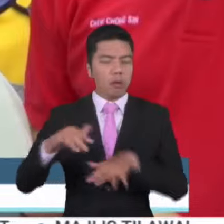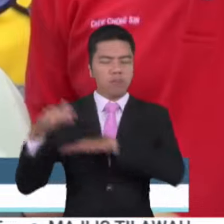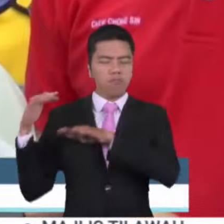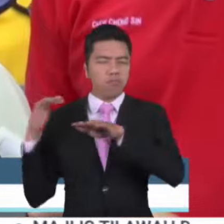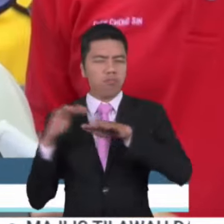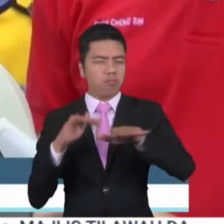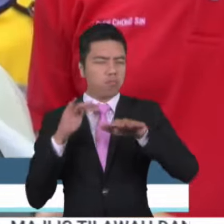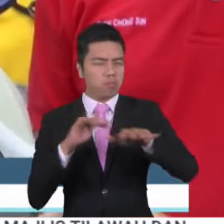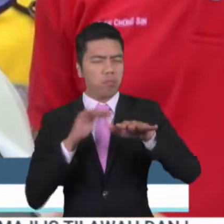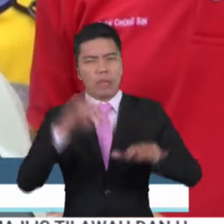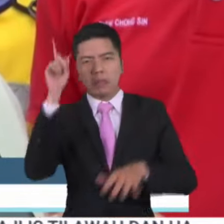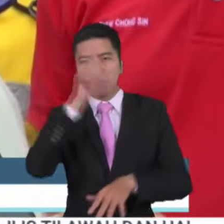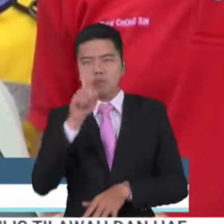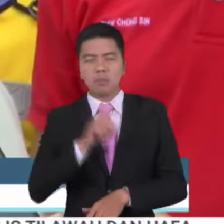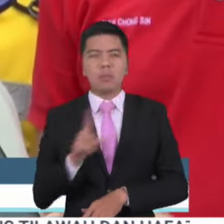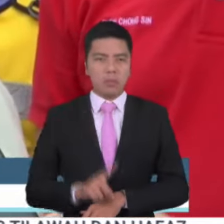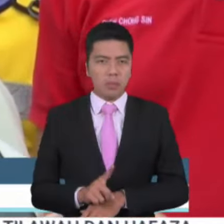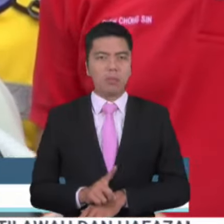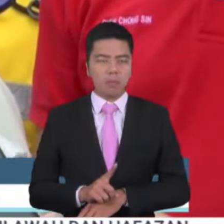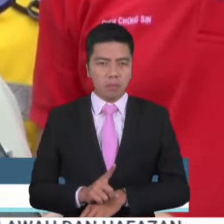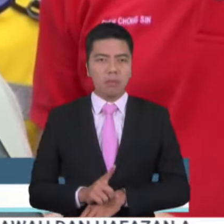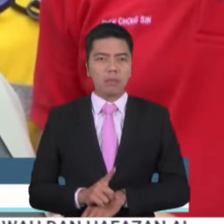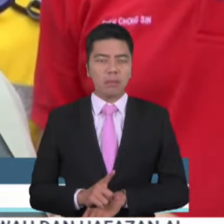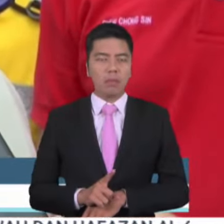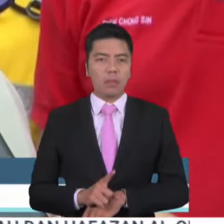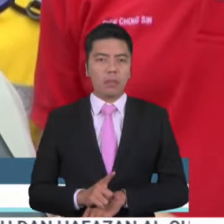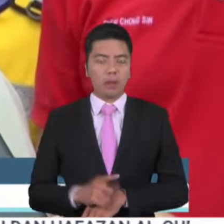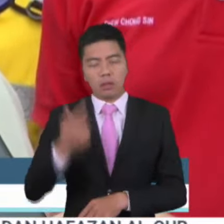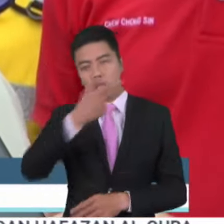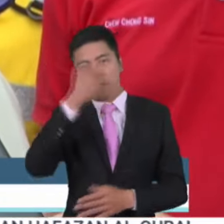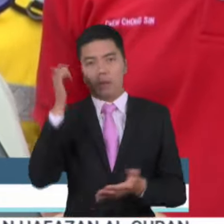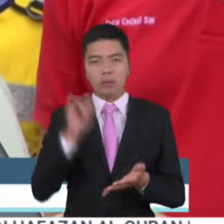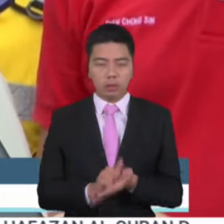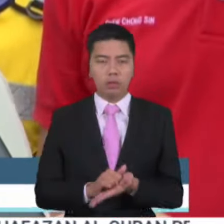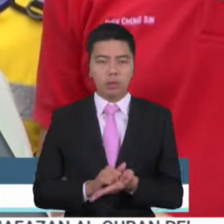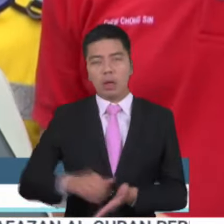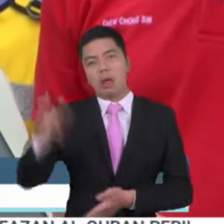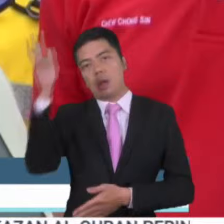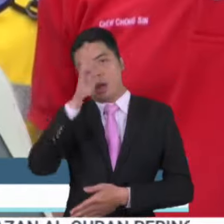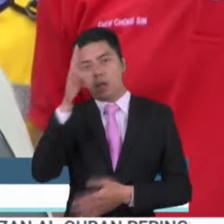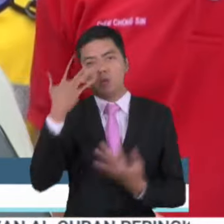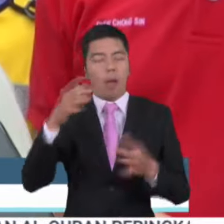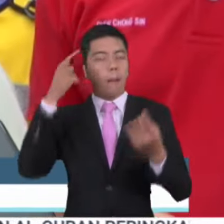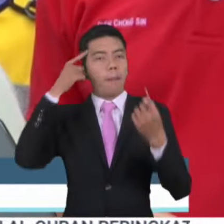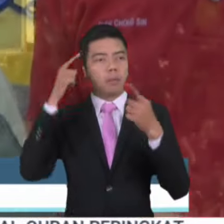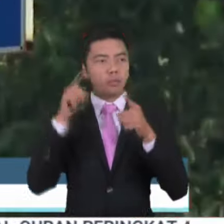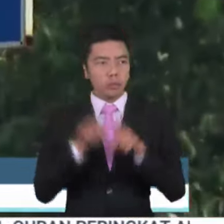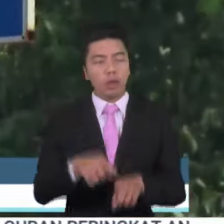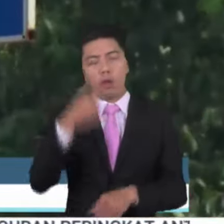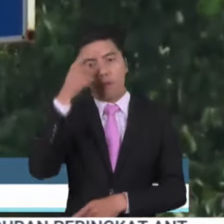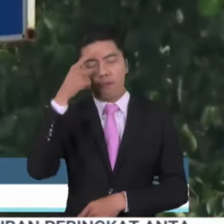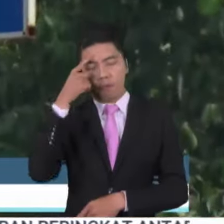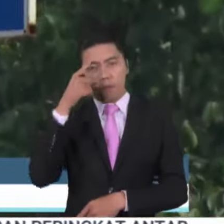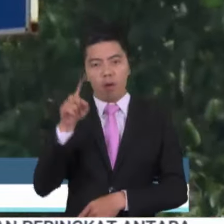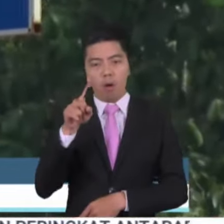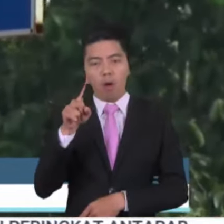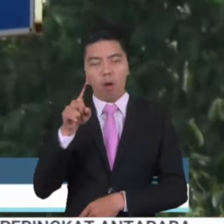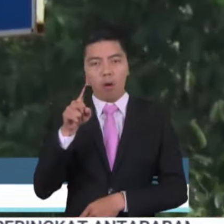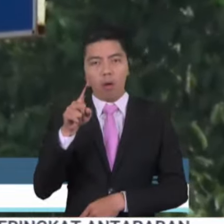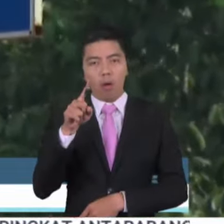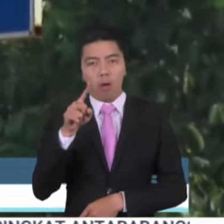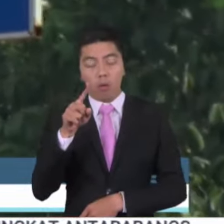sesak, jam yang teruk. Ya. Oleh itu, kerajaan telah bersetuju kepada